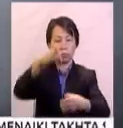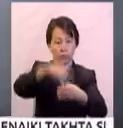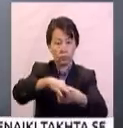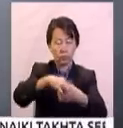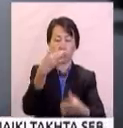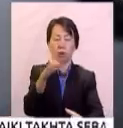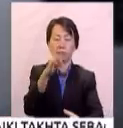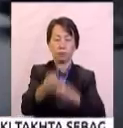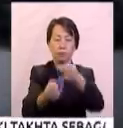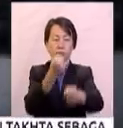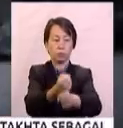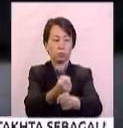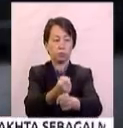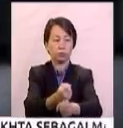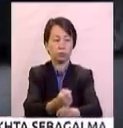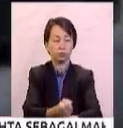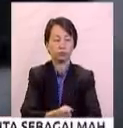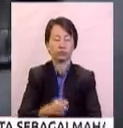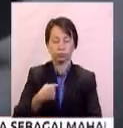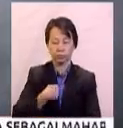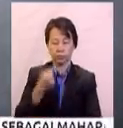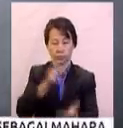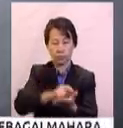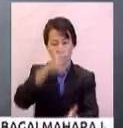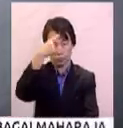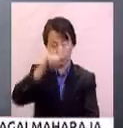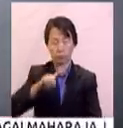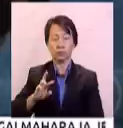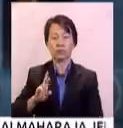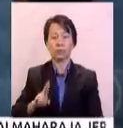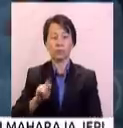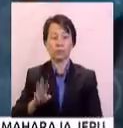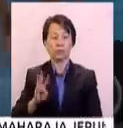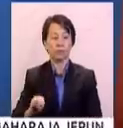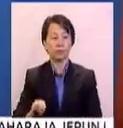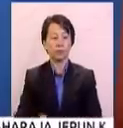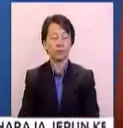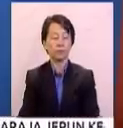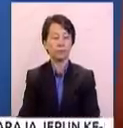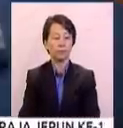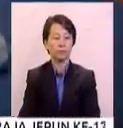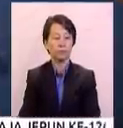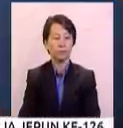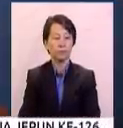kepada 18 tahun. Marlia Muhammad, RTM.